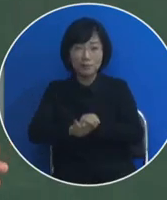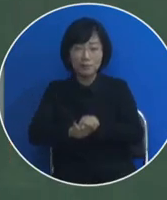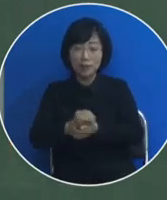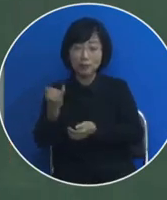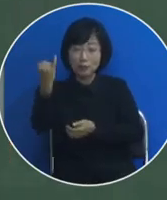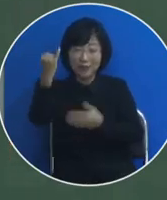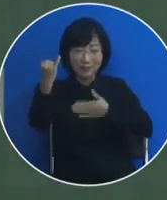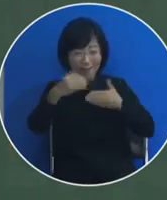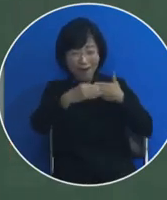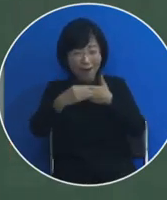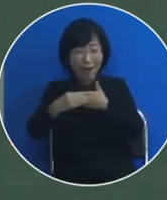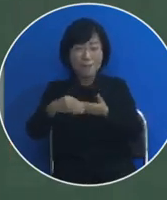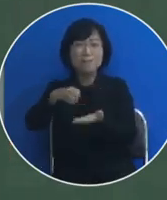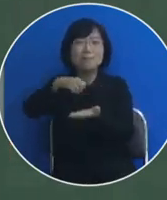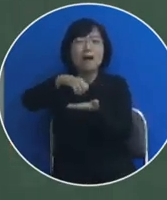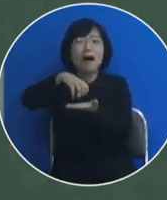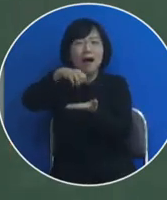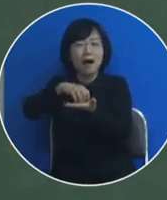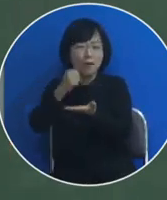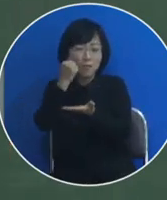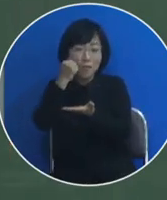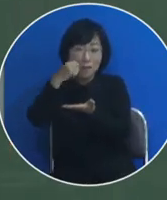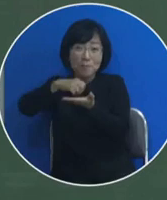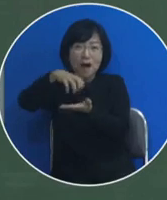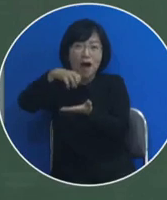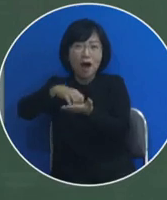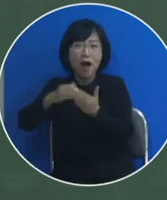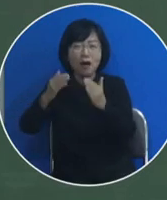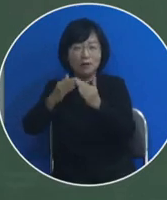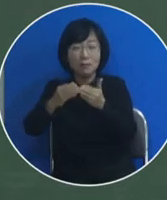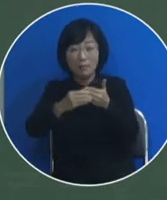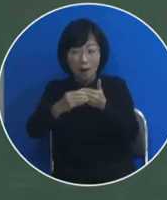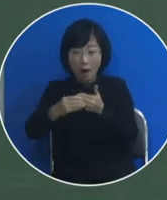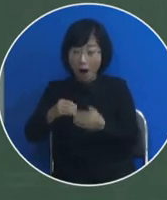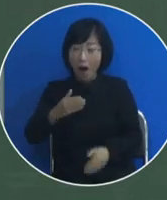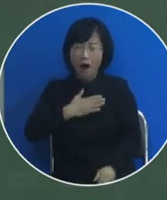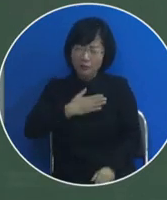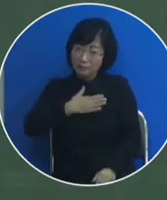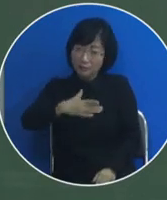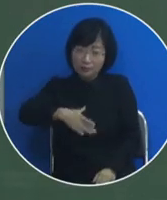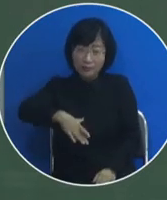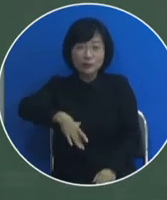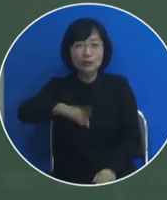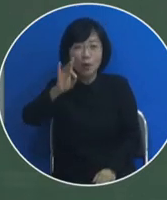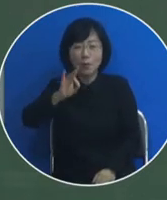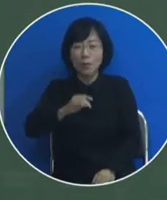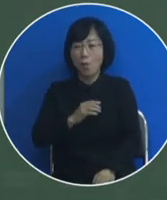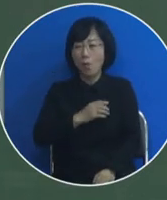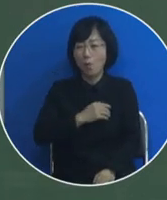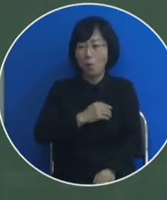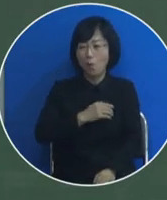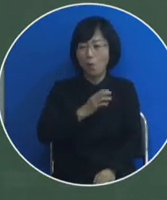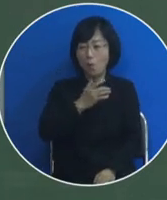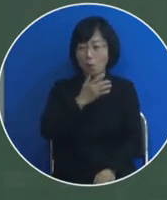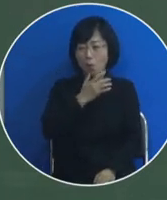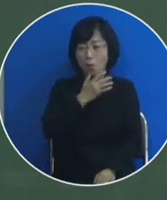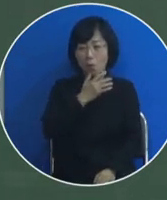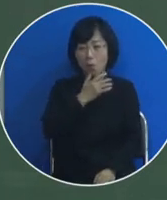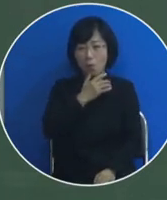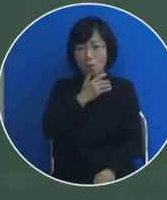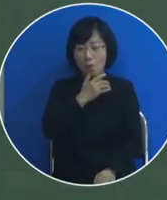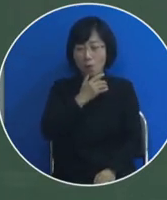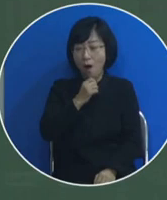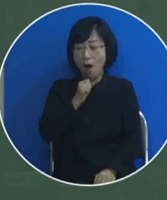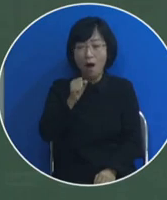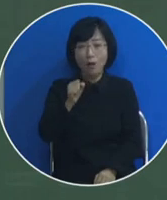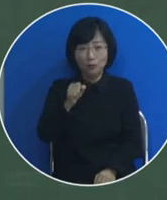then after finishing watching the movie for the first time in my life, she took me to a bakery. 어릴 때는 그냥 다 경험 처음이니까 그래서 아 이게 양가점이구나. And so when I was young, it was the first time I ever experienced